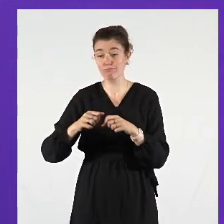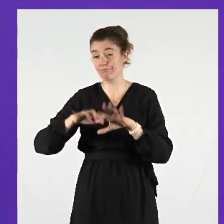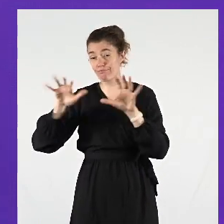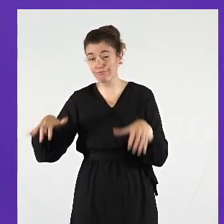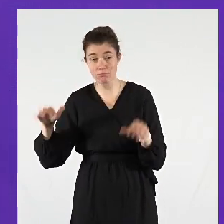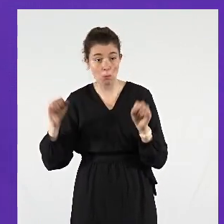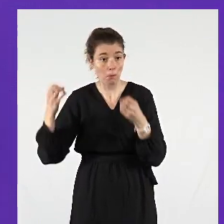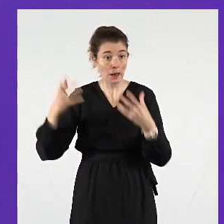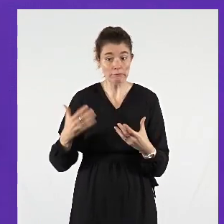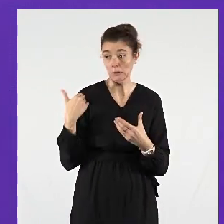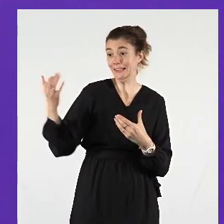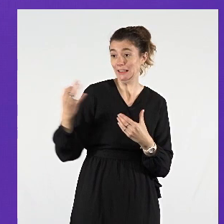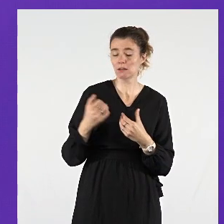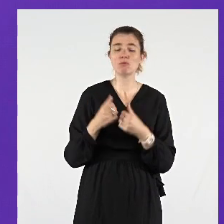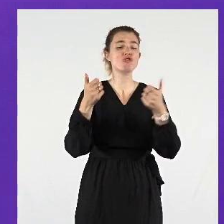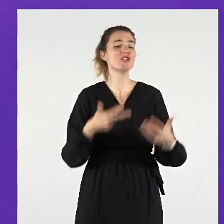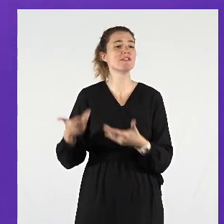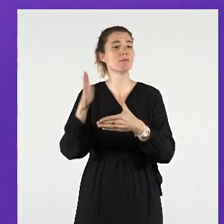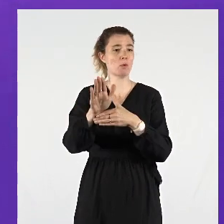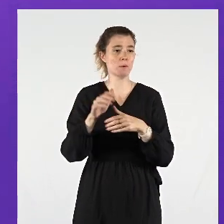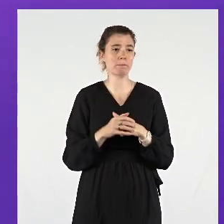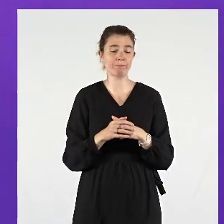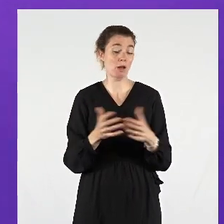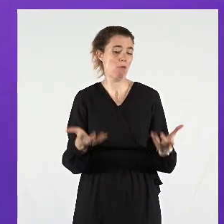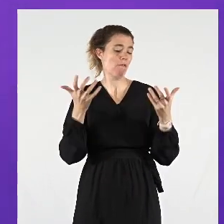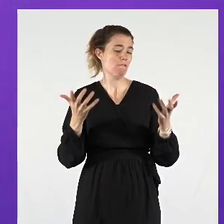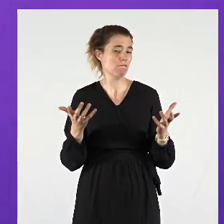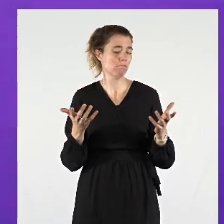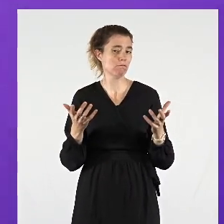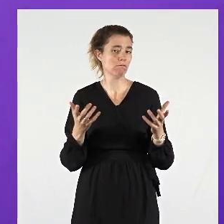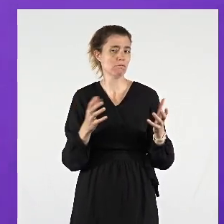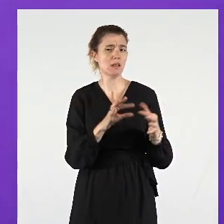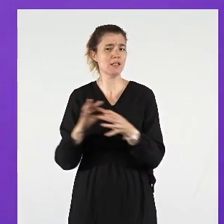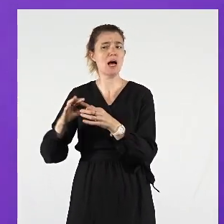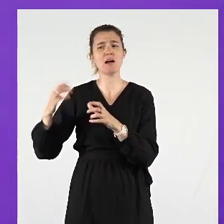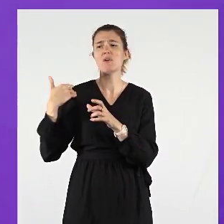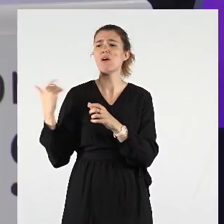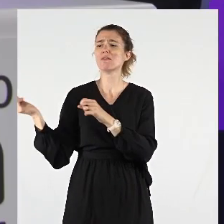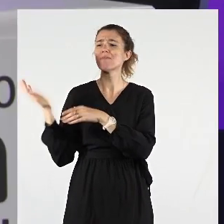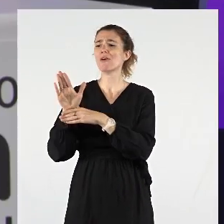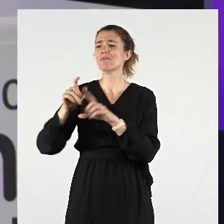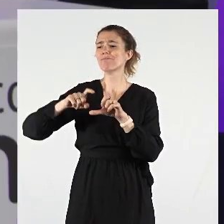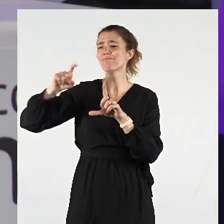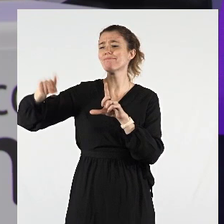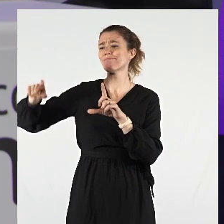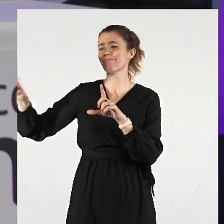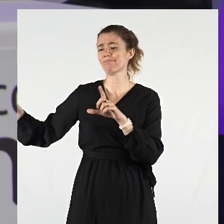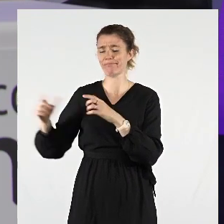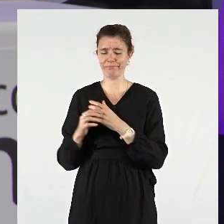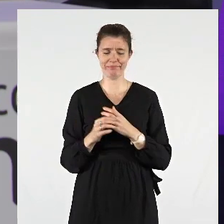David Cos. Je suis venu avec des chiffres et qui sont assez éloquents et qui feront écho à un des deux graphes qu'a proposé David tout à